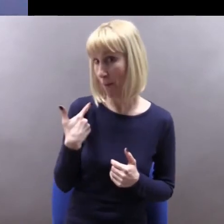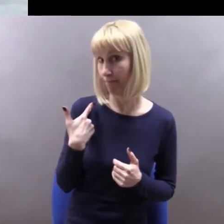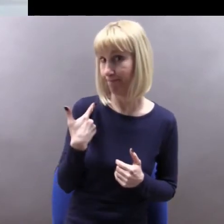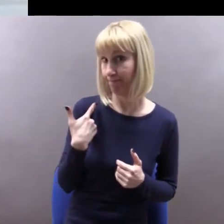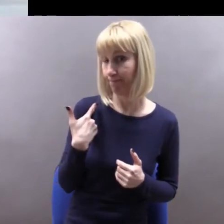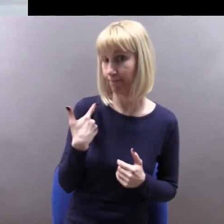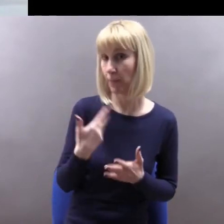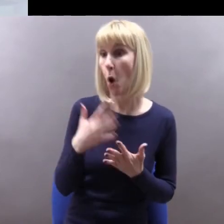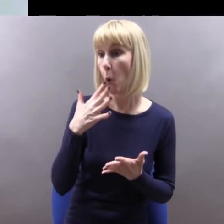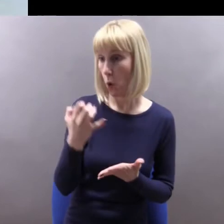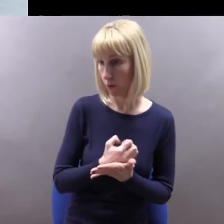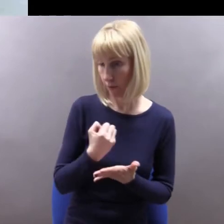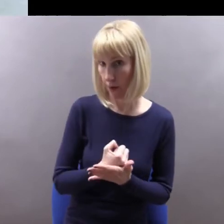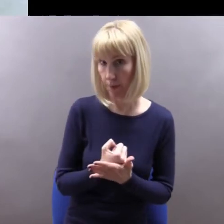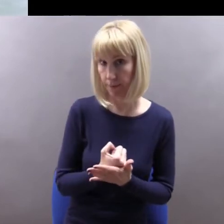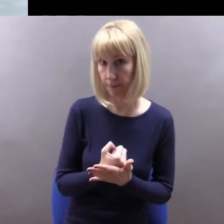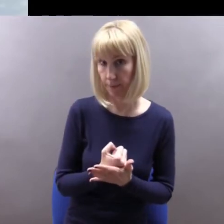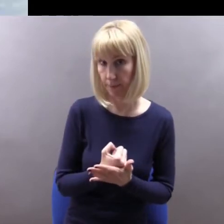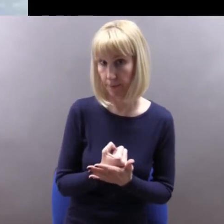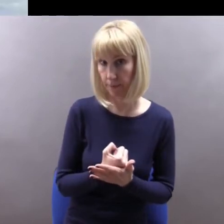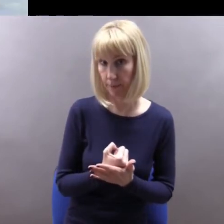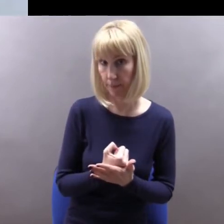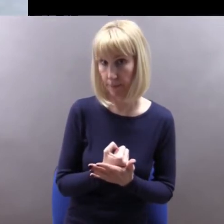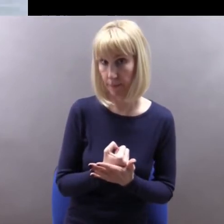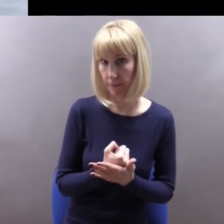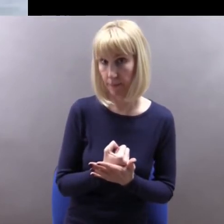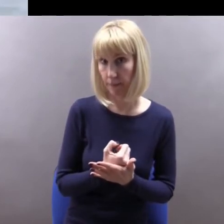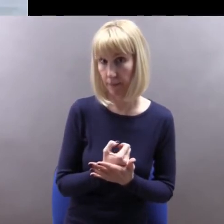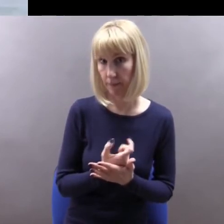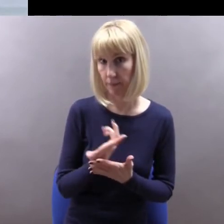Ja powiem tak, ja byłem, korzystałem.